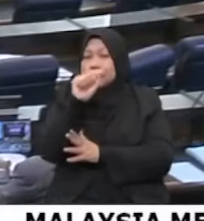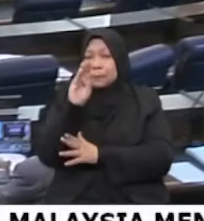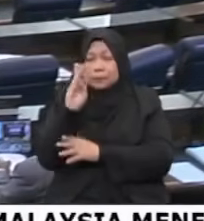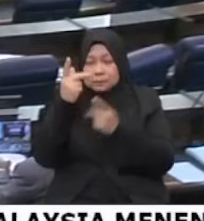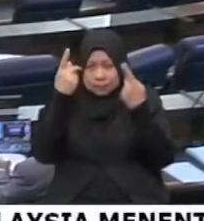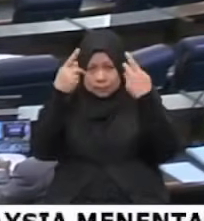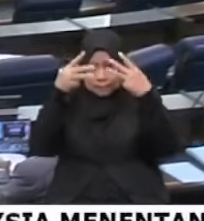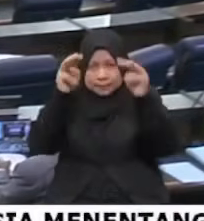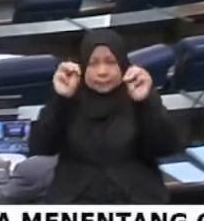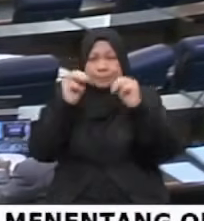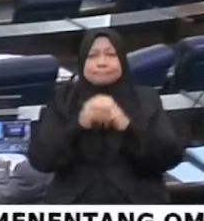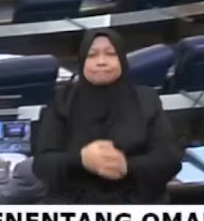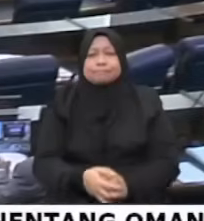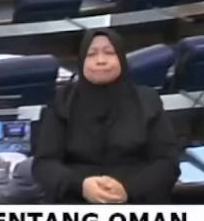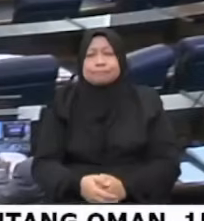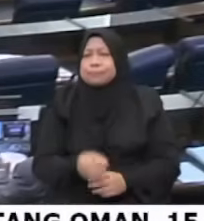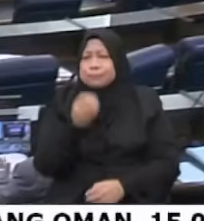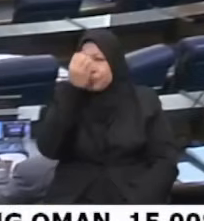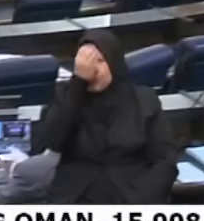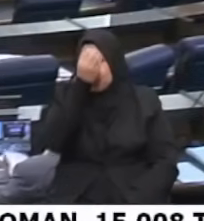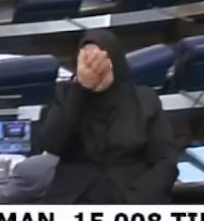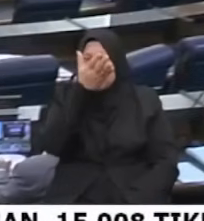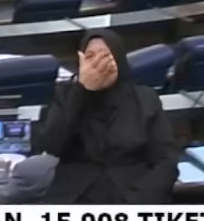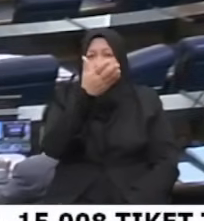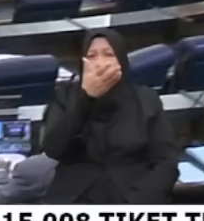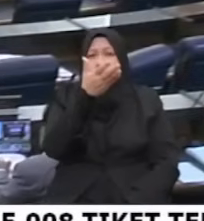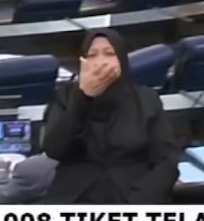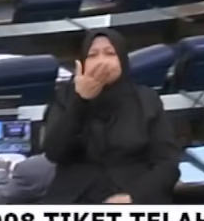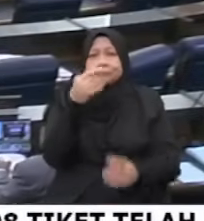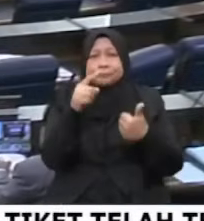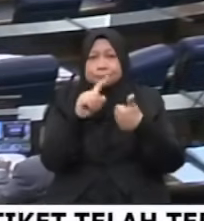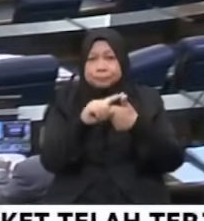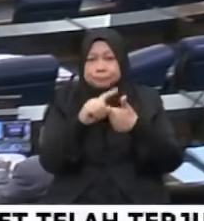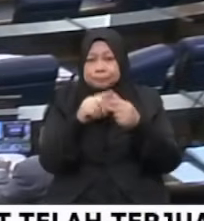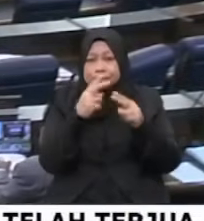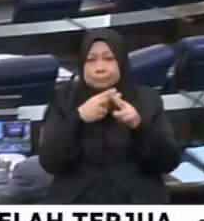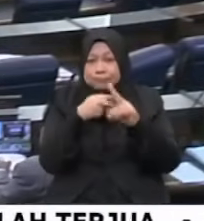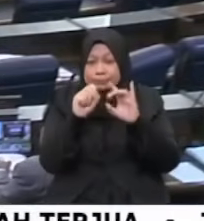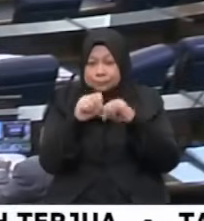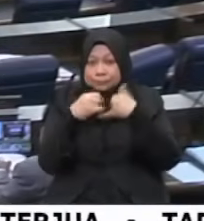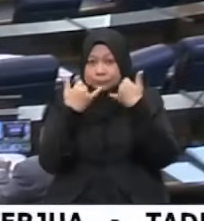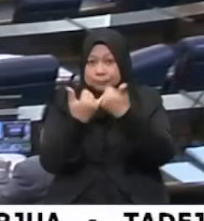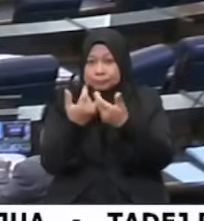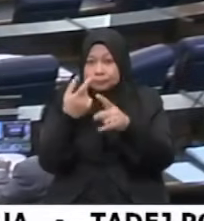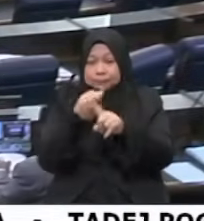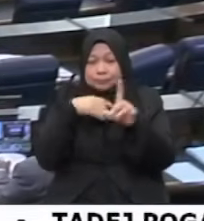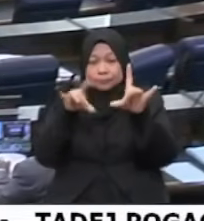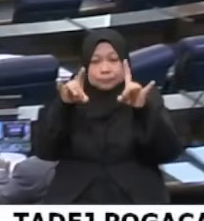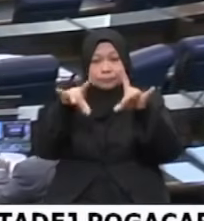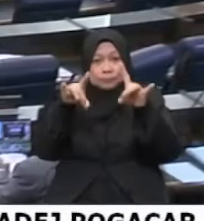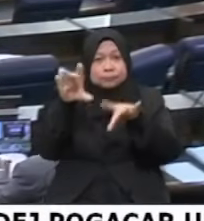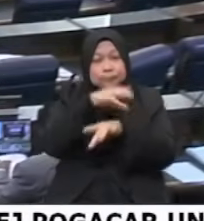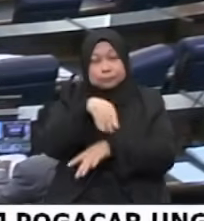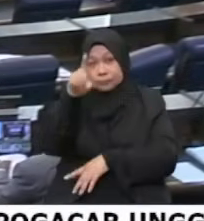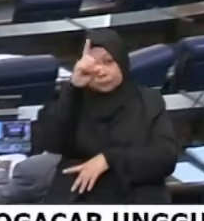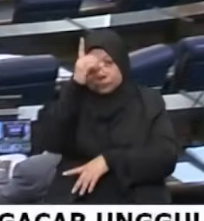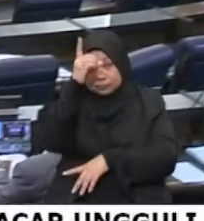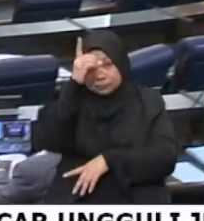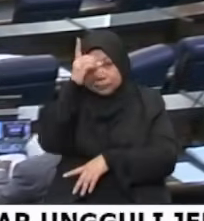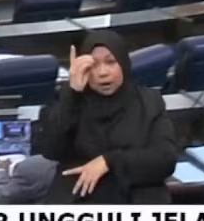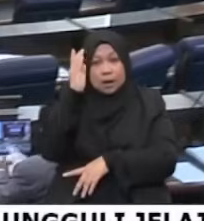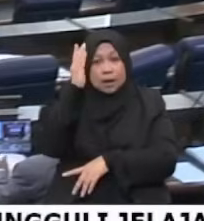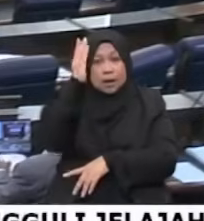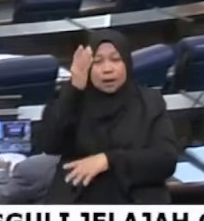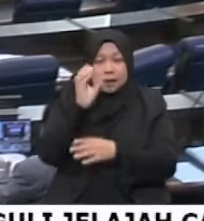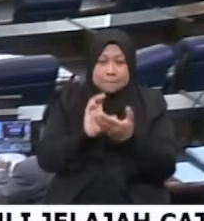perd menteri menyatakan per syikatsikat Dar AIA dan Jerman yang